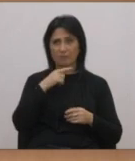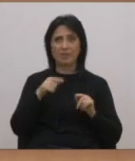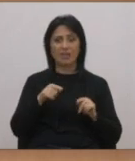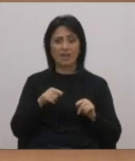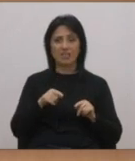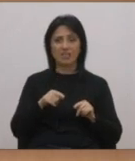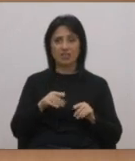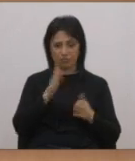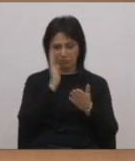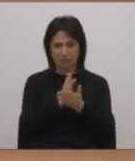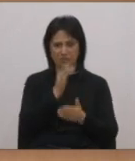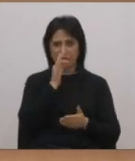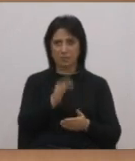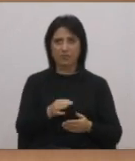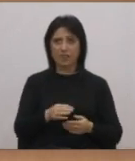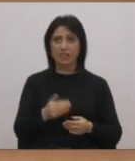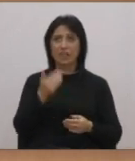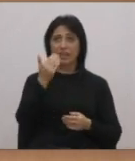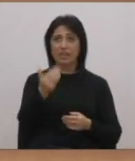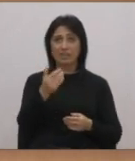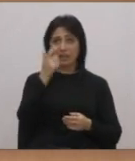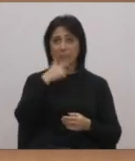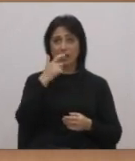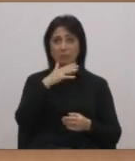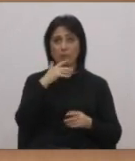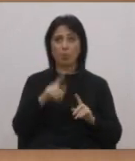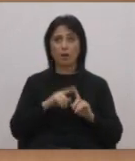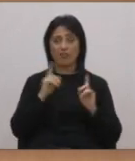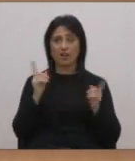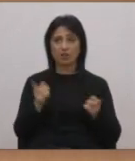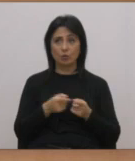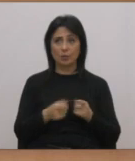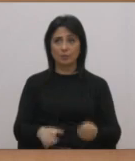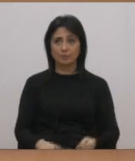ესე ობიექტურად ვსაუბრობ. Მაგრამ თქვენ ბატონებო, უმრავლესობა